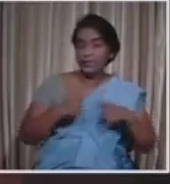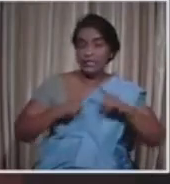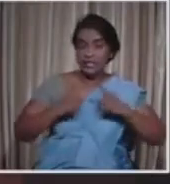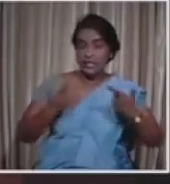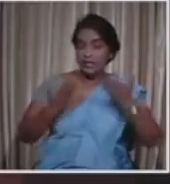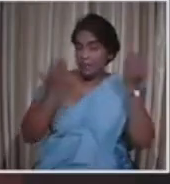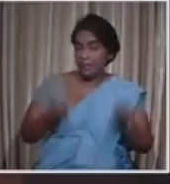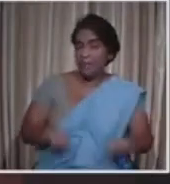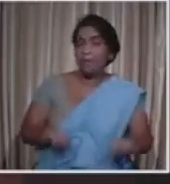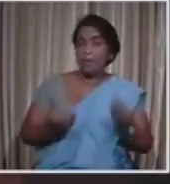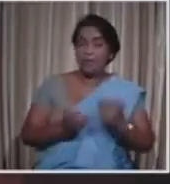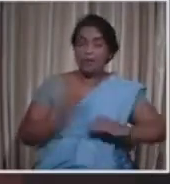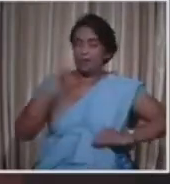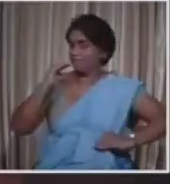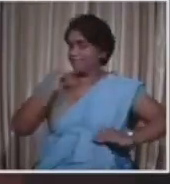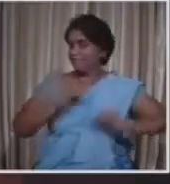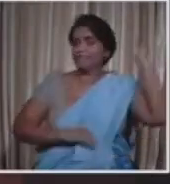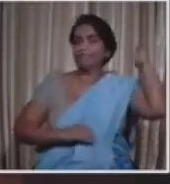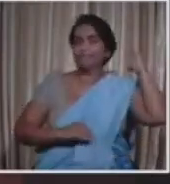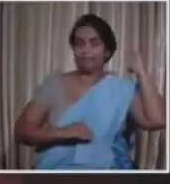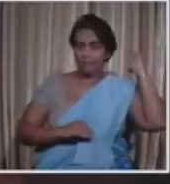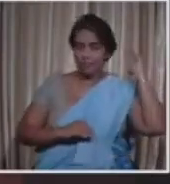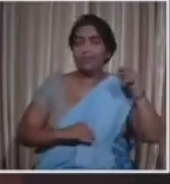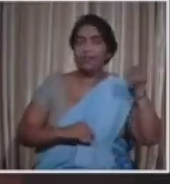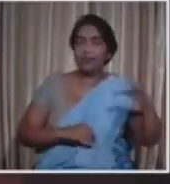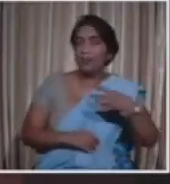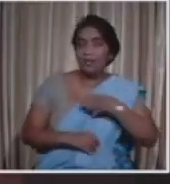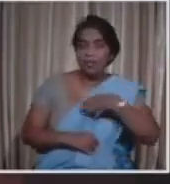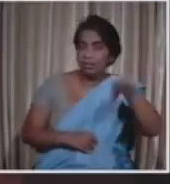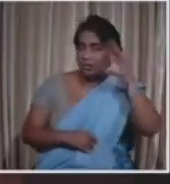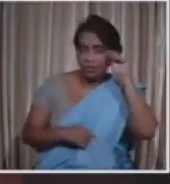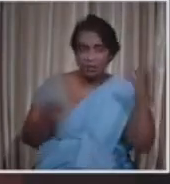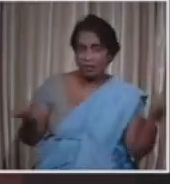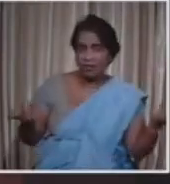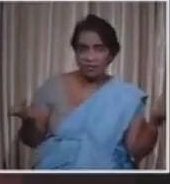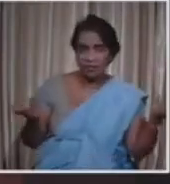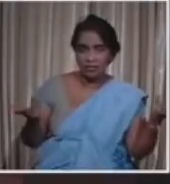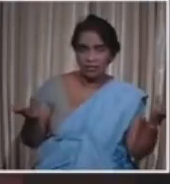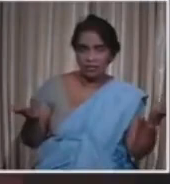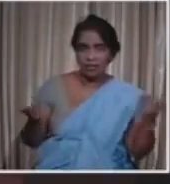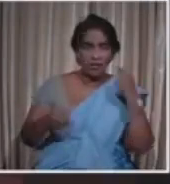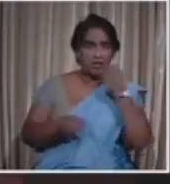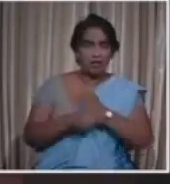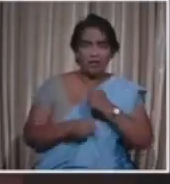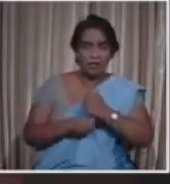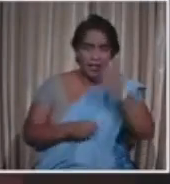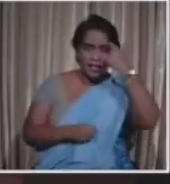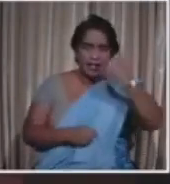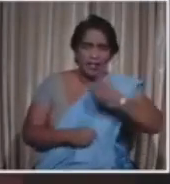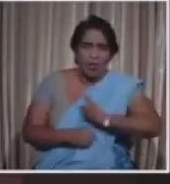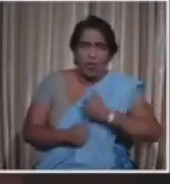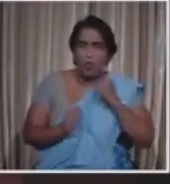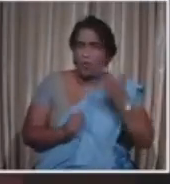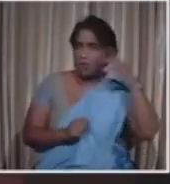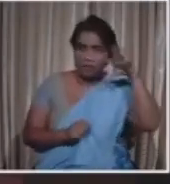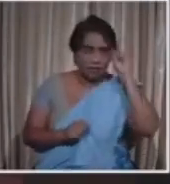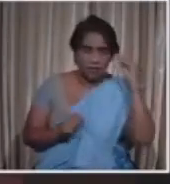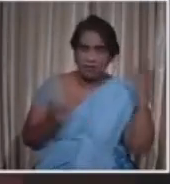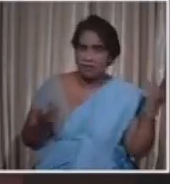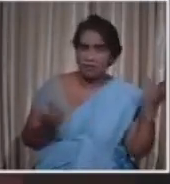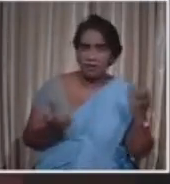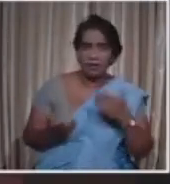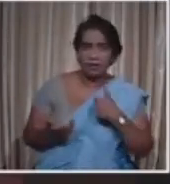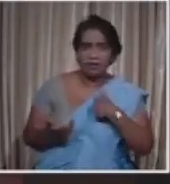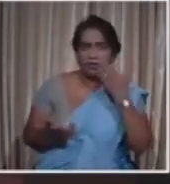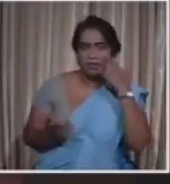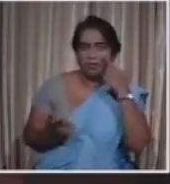බර අහස උසට ගිහිල්ලා මේ දුක තේරෙන්නේ නැද්ද මේ ආණ්ඩුවට හිතක් පපුවක් නැද්ද සංවේදී